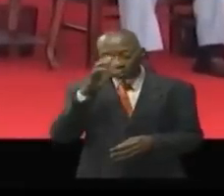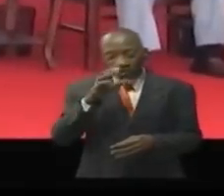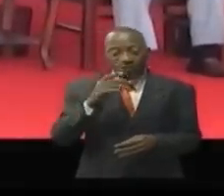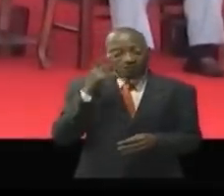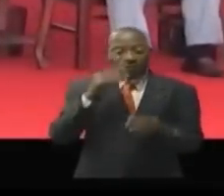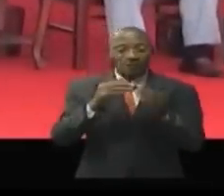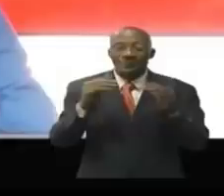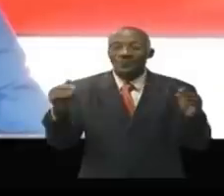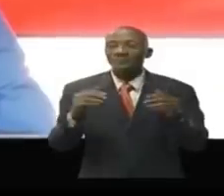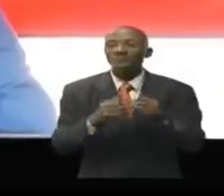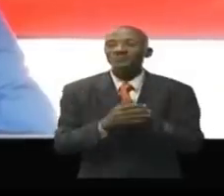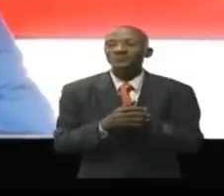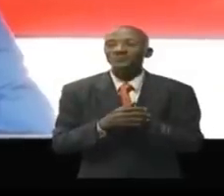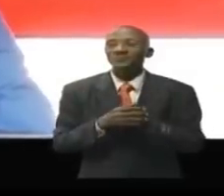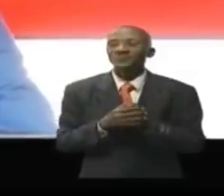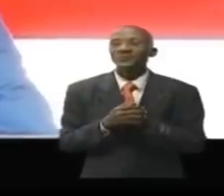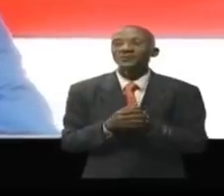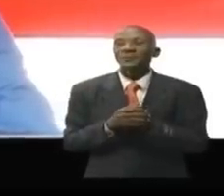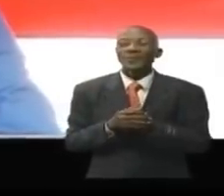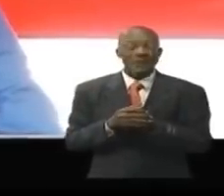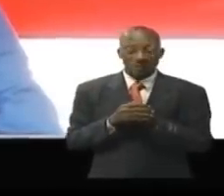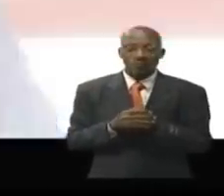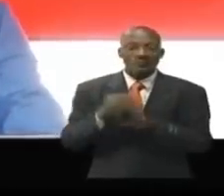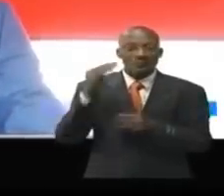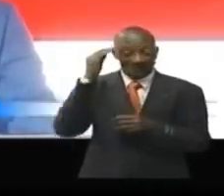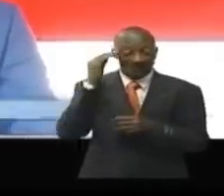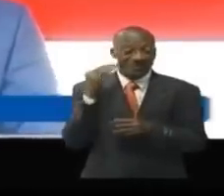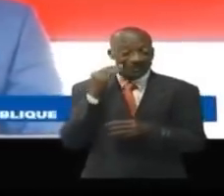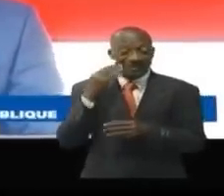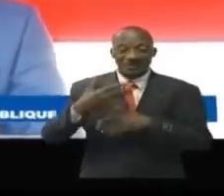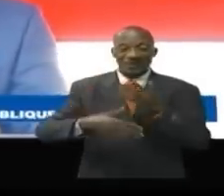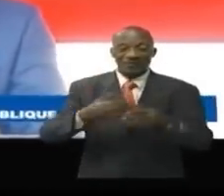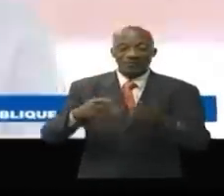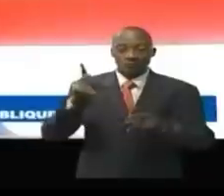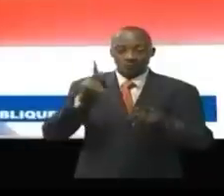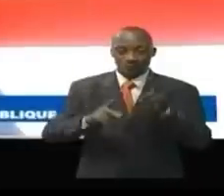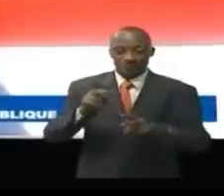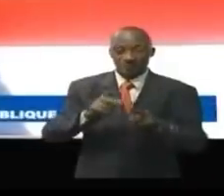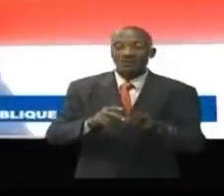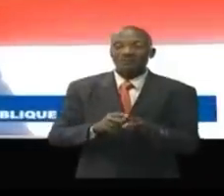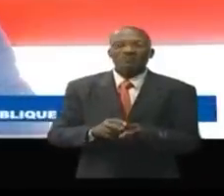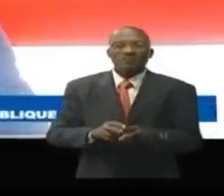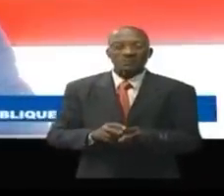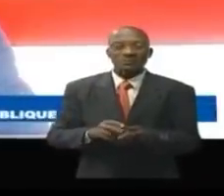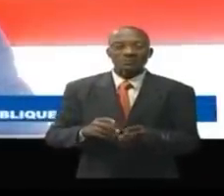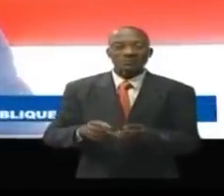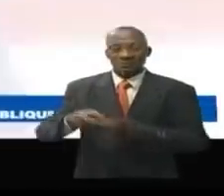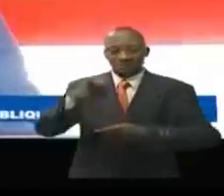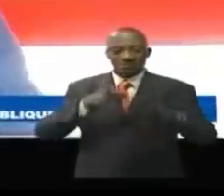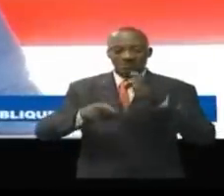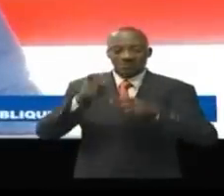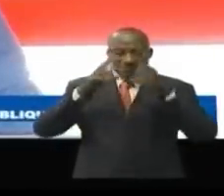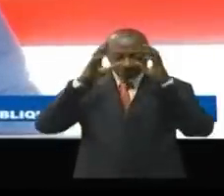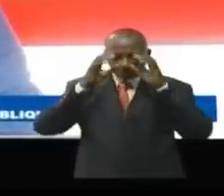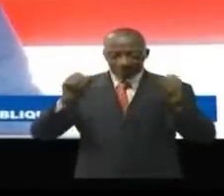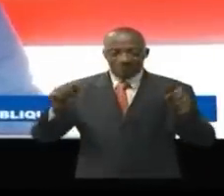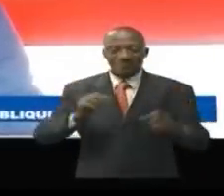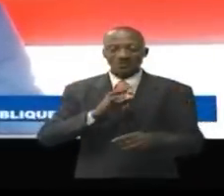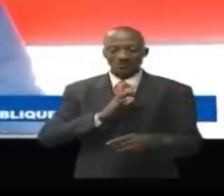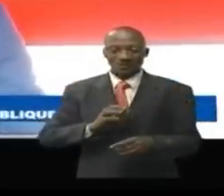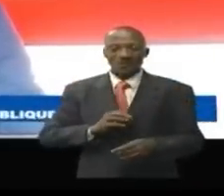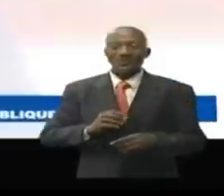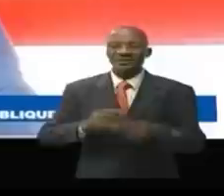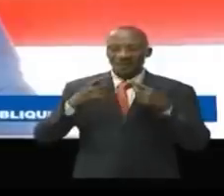de transmettre le message de paix et de fraternité. La paix parce que notre